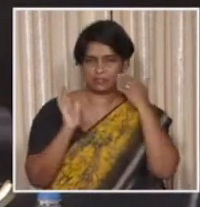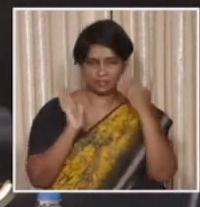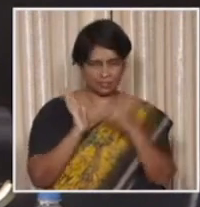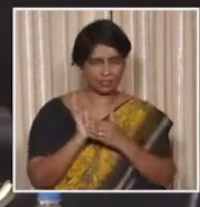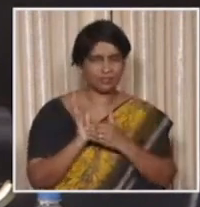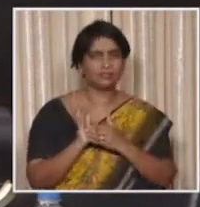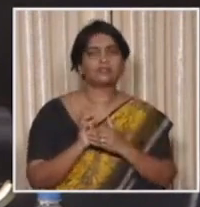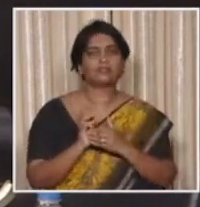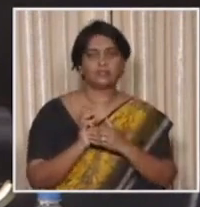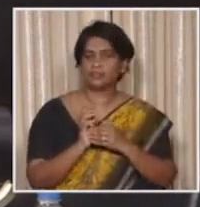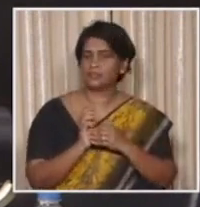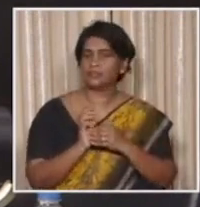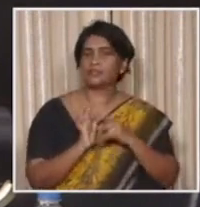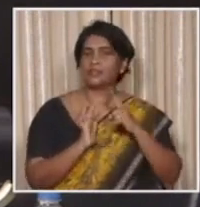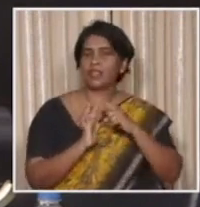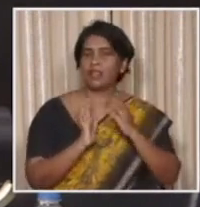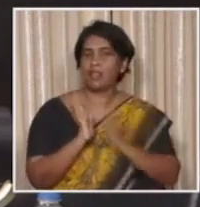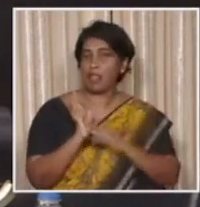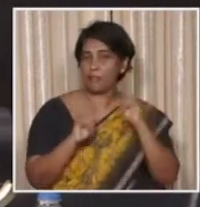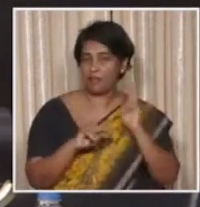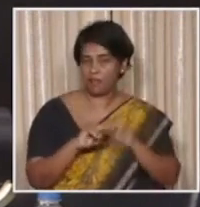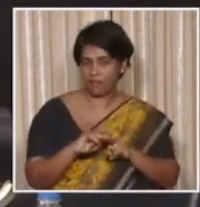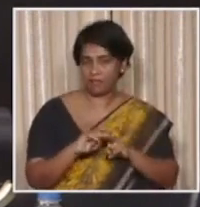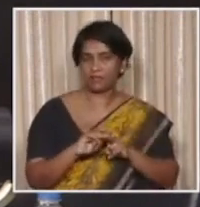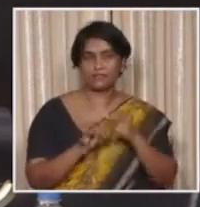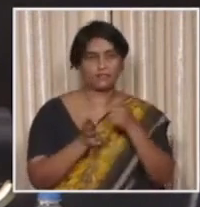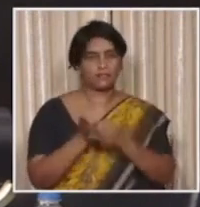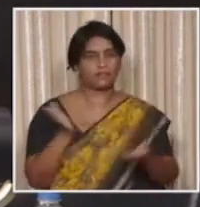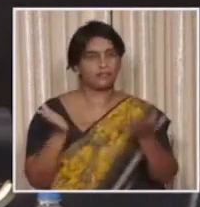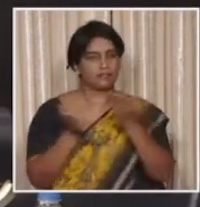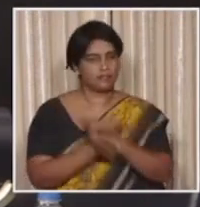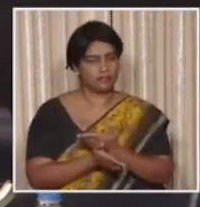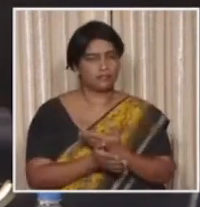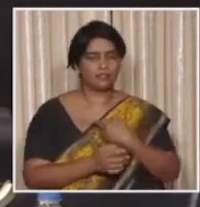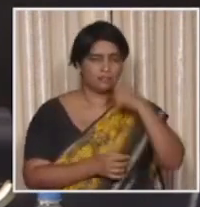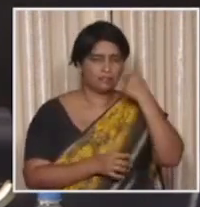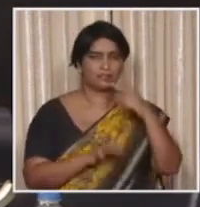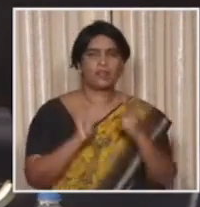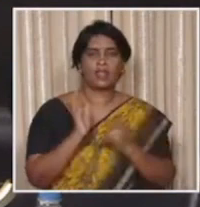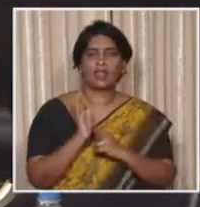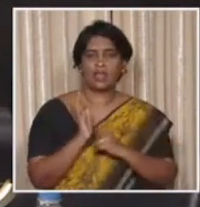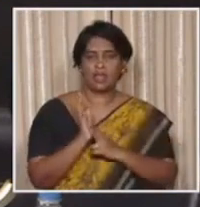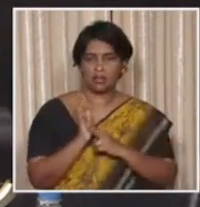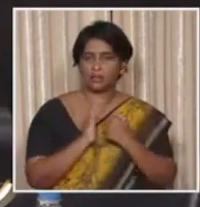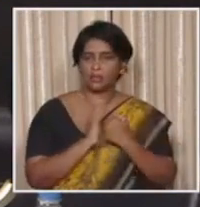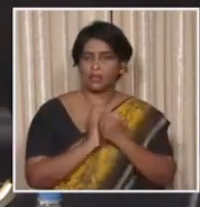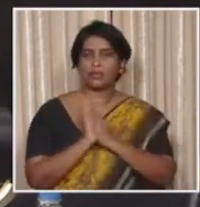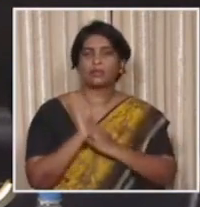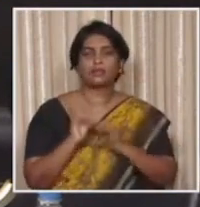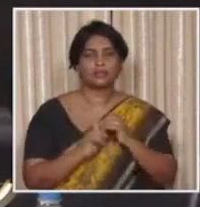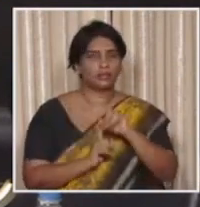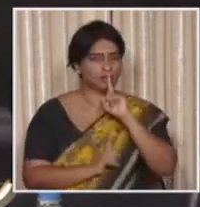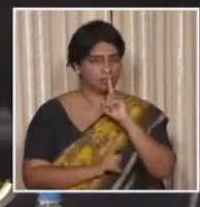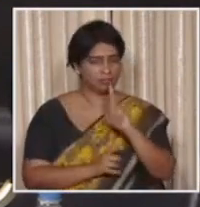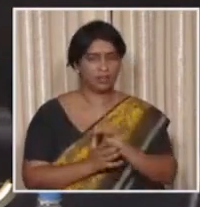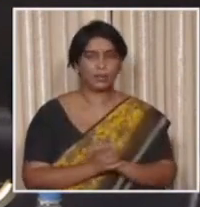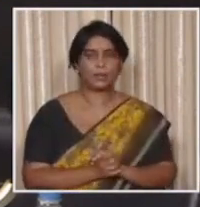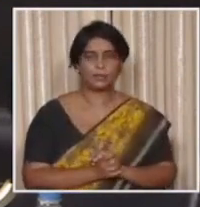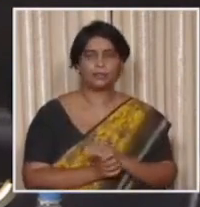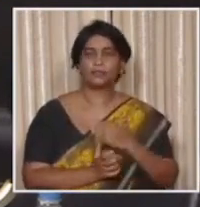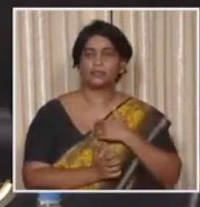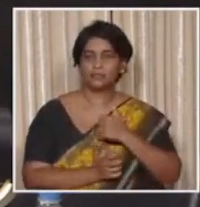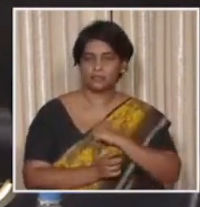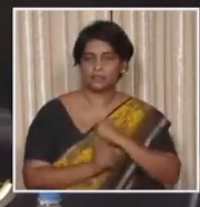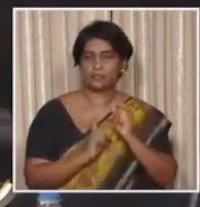සම්බන්ධයෙන් IMF එකේ agreement එක සම්බන්ධයෙන් මම දැක්ක නාලක ගොඩේව ගරු මන්ත්‍රීතුමත් කතා කරනවා. මම